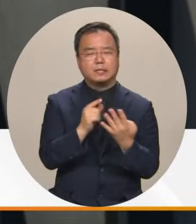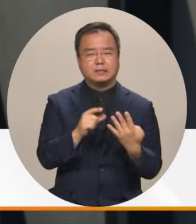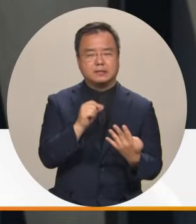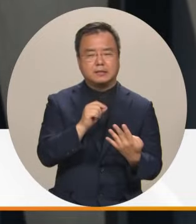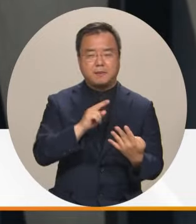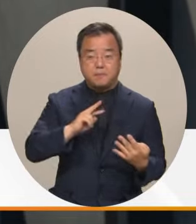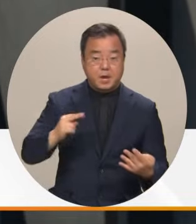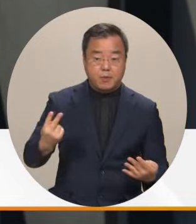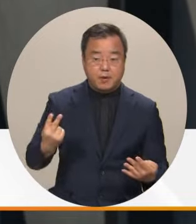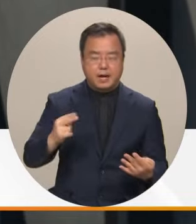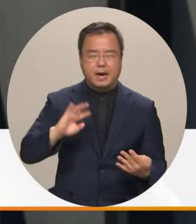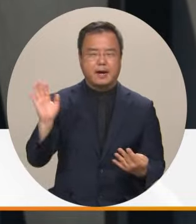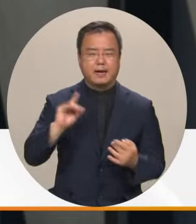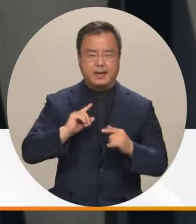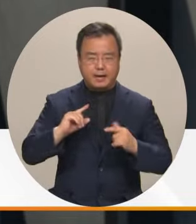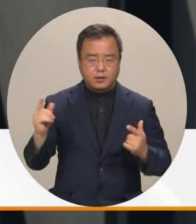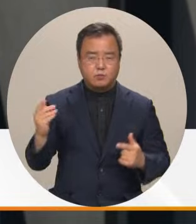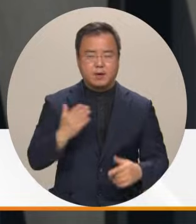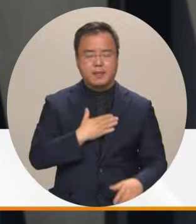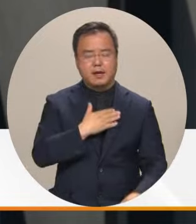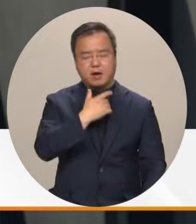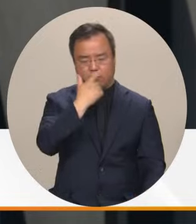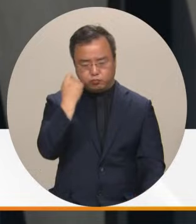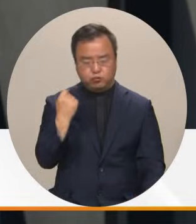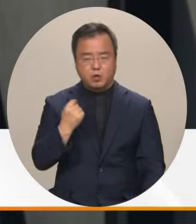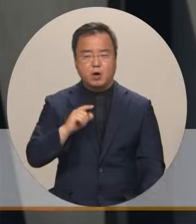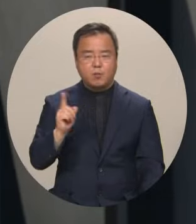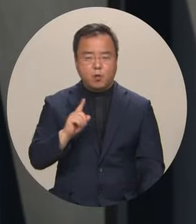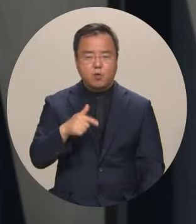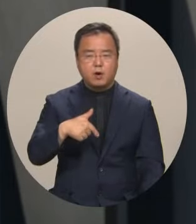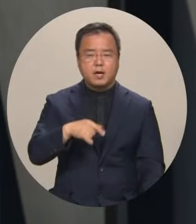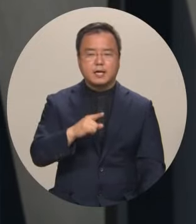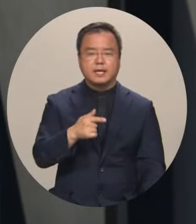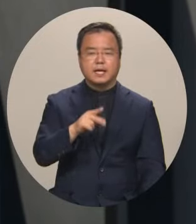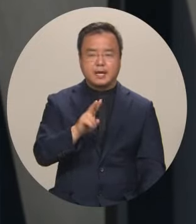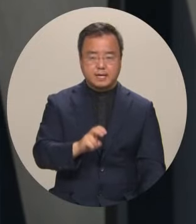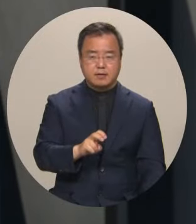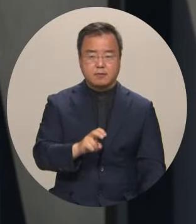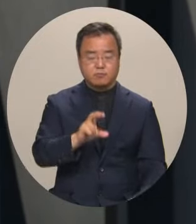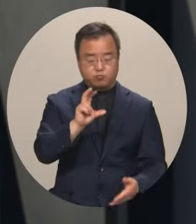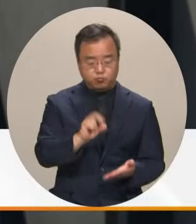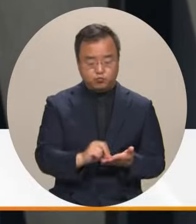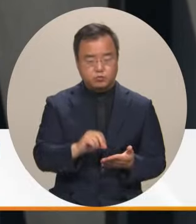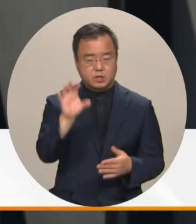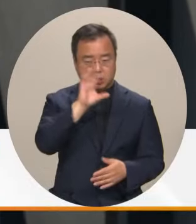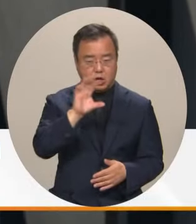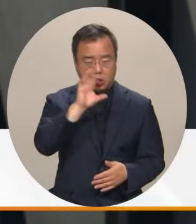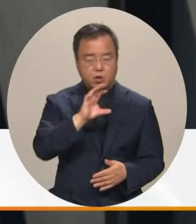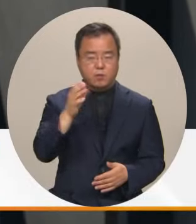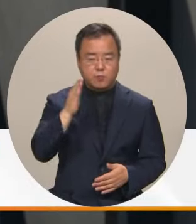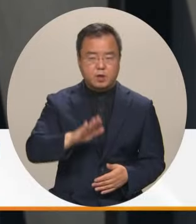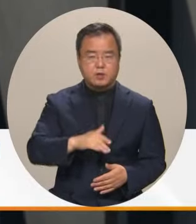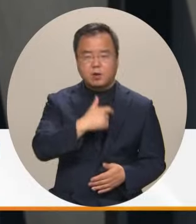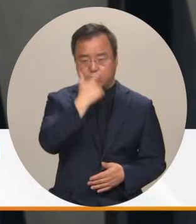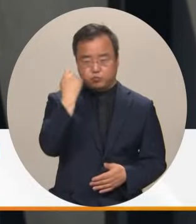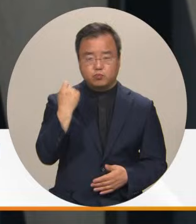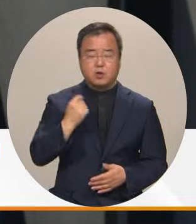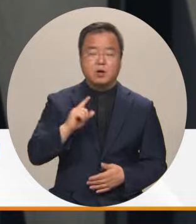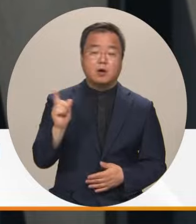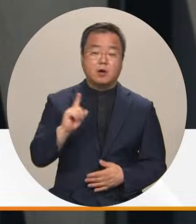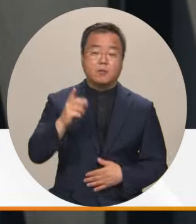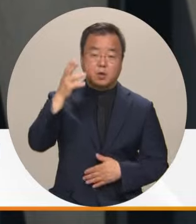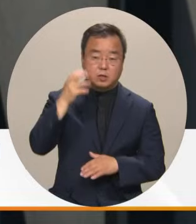아니고 본인이 부족했던 내가 개념 학습과 문제 연습을 했는데 부족했던게 무엇 때문에 이런 결과가